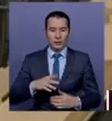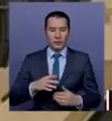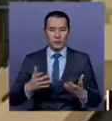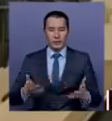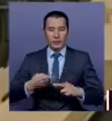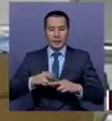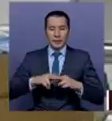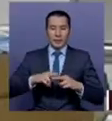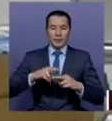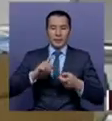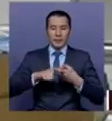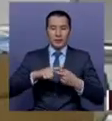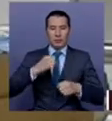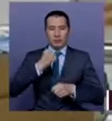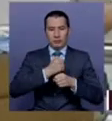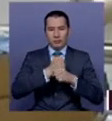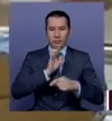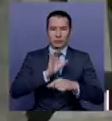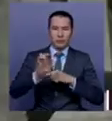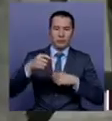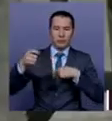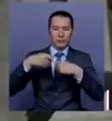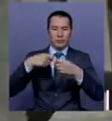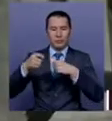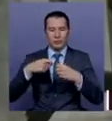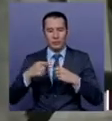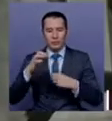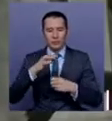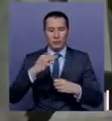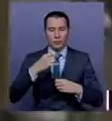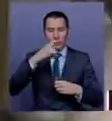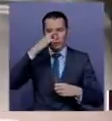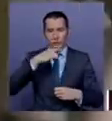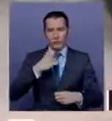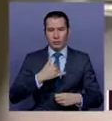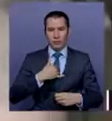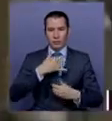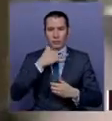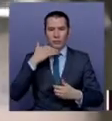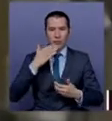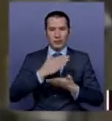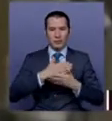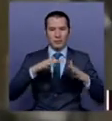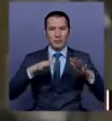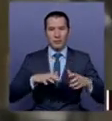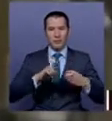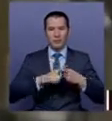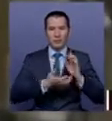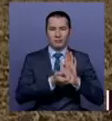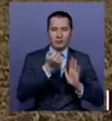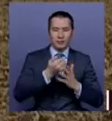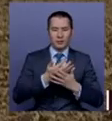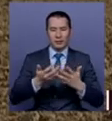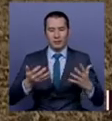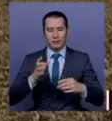нарықтағы мүмкіндіктерді айқындайтын кез келді. Бұл ретте отандық тауар өндірушілерді қолдауға бағытталған шаралар мықтап қолға